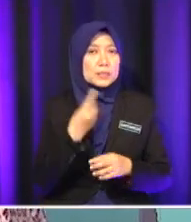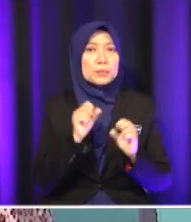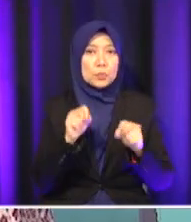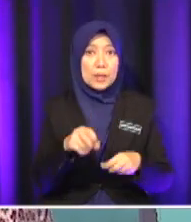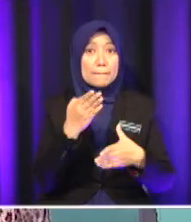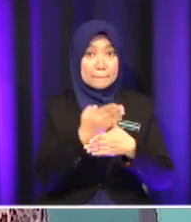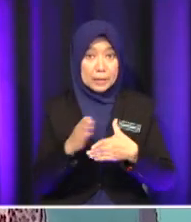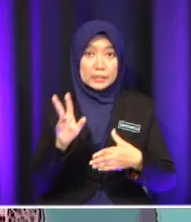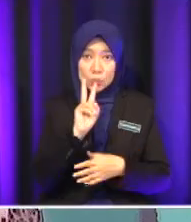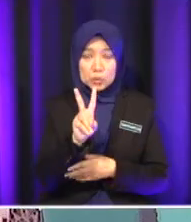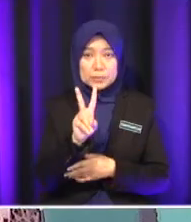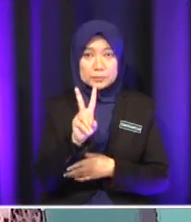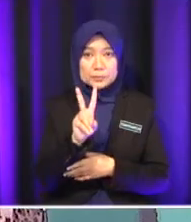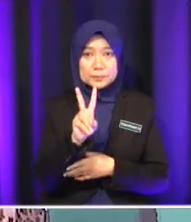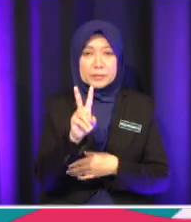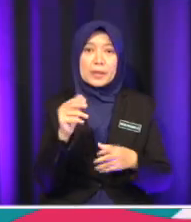bahagia